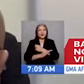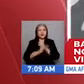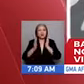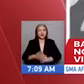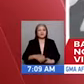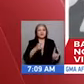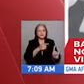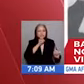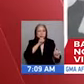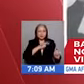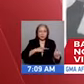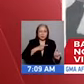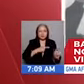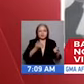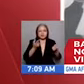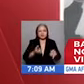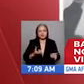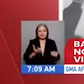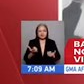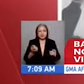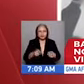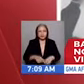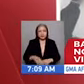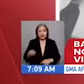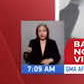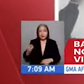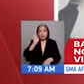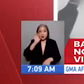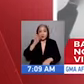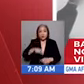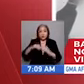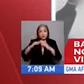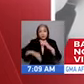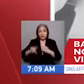nagawa. Ang kanyang menor de edad na kapatid na iligtas at